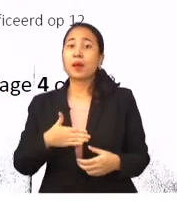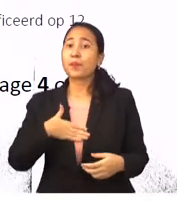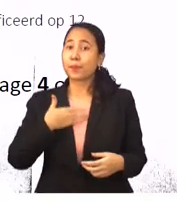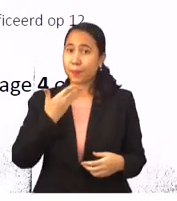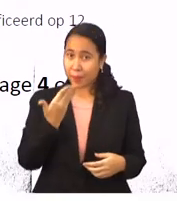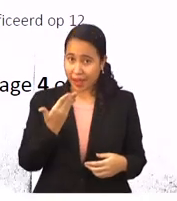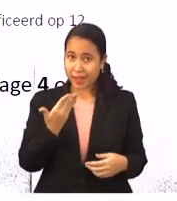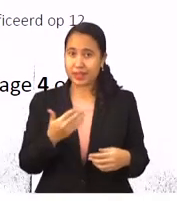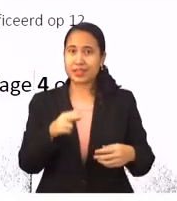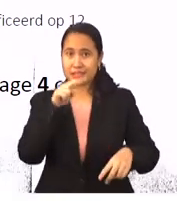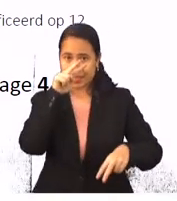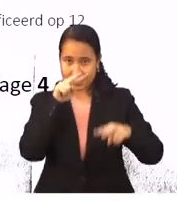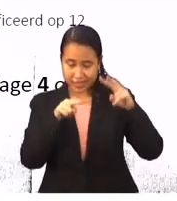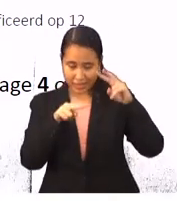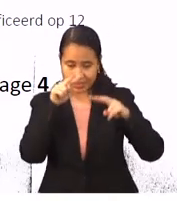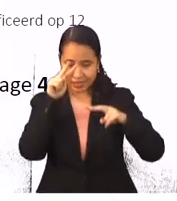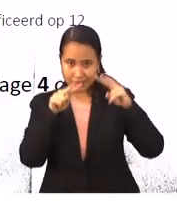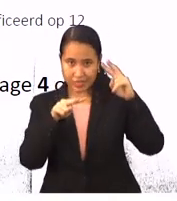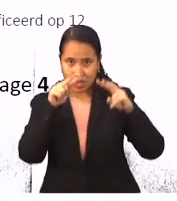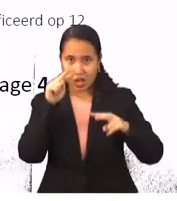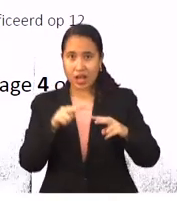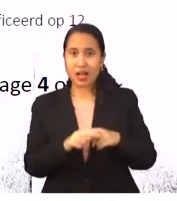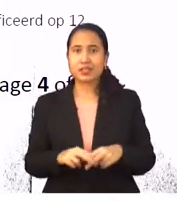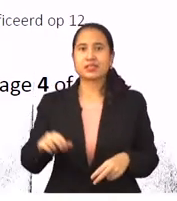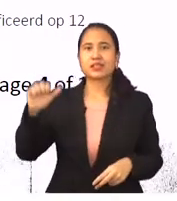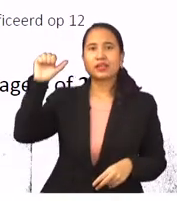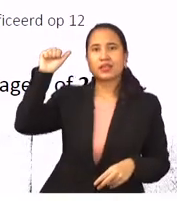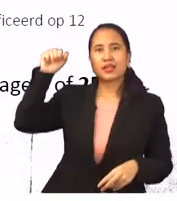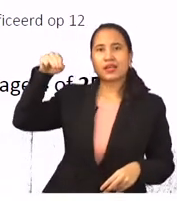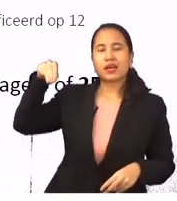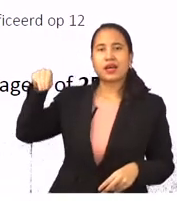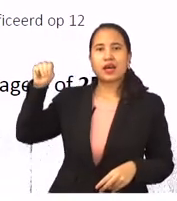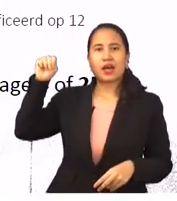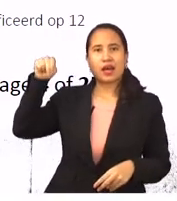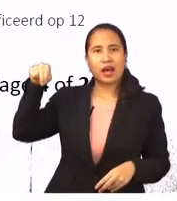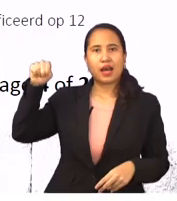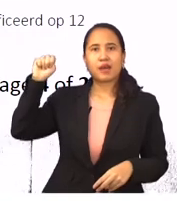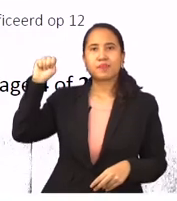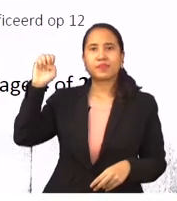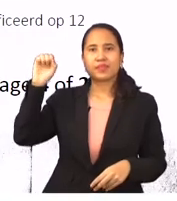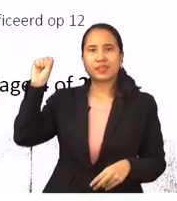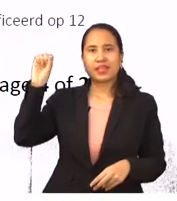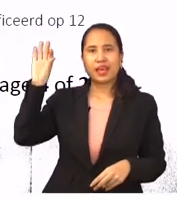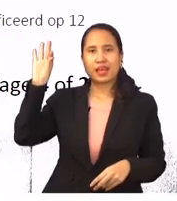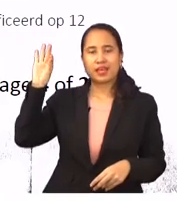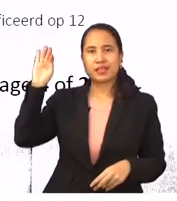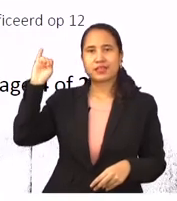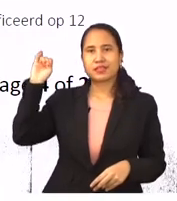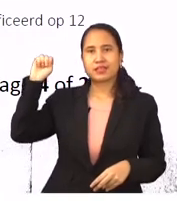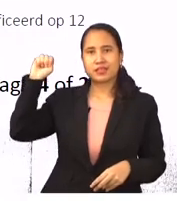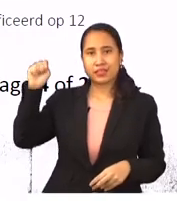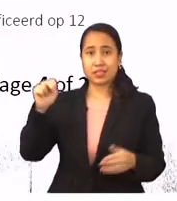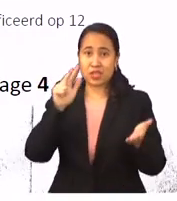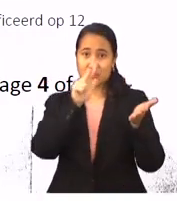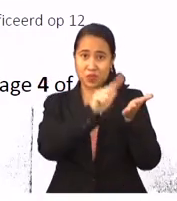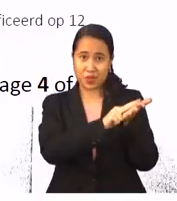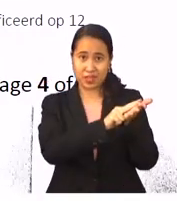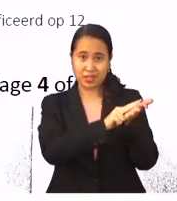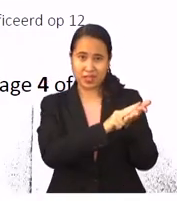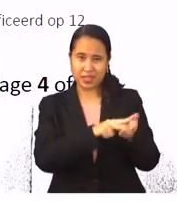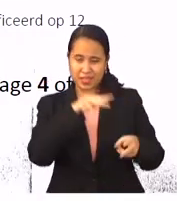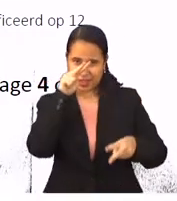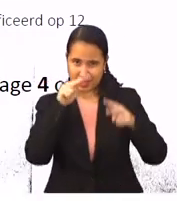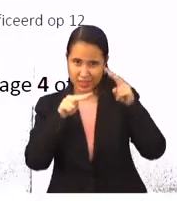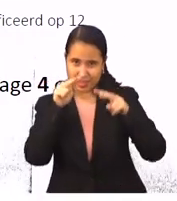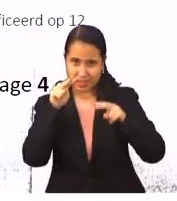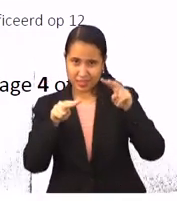tot toetsing van de onderhavige amnestiewet, zoals door verzoekers gevraagd, over te gaan en stel dan ook de